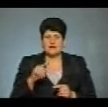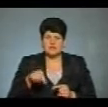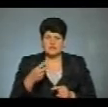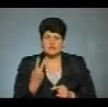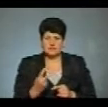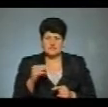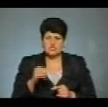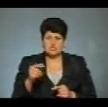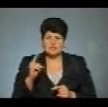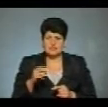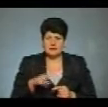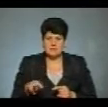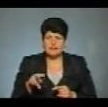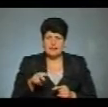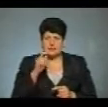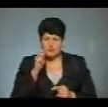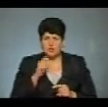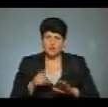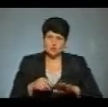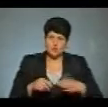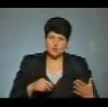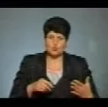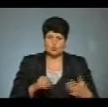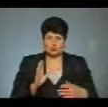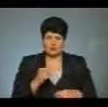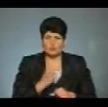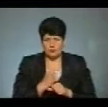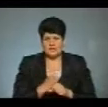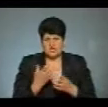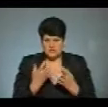ще пропонуємо робити другу сторону. Десь